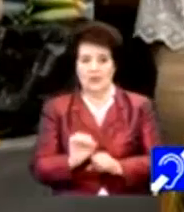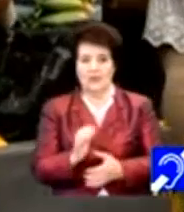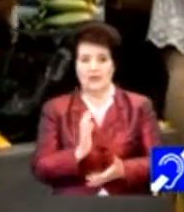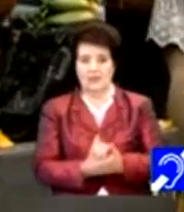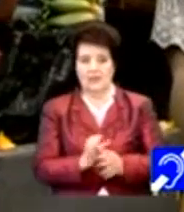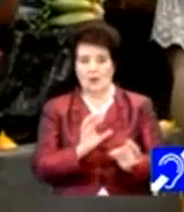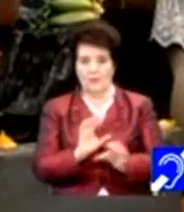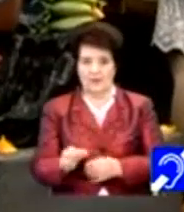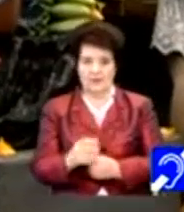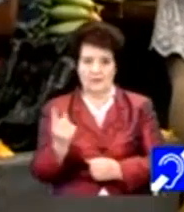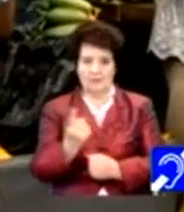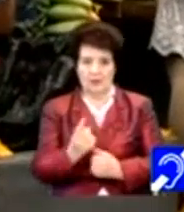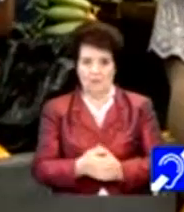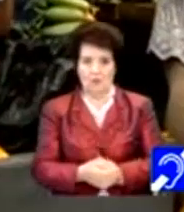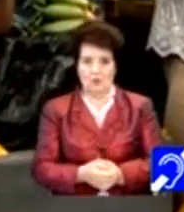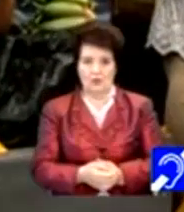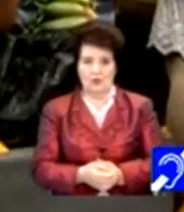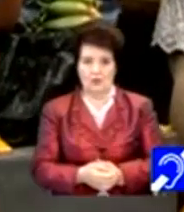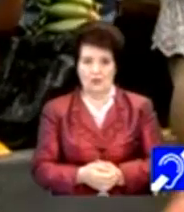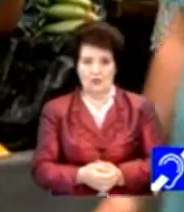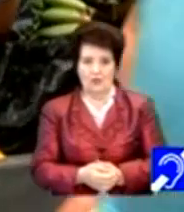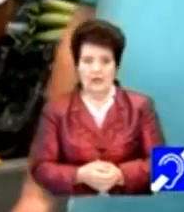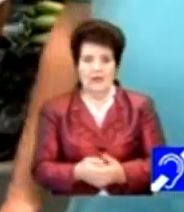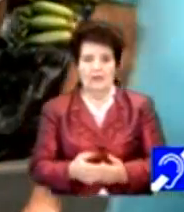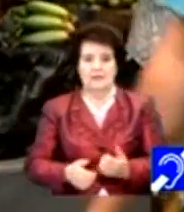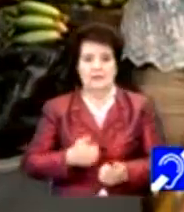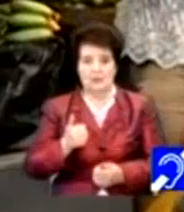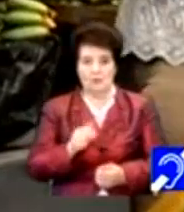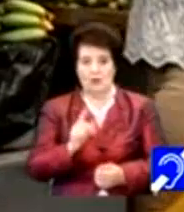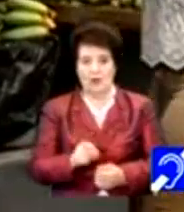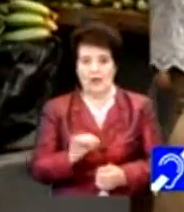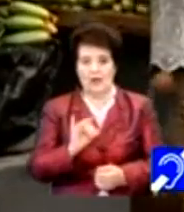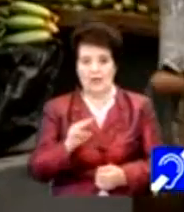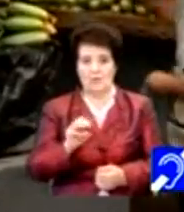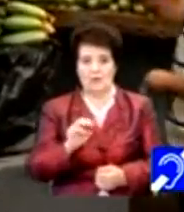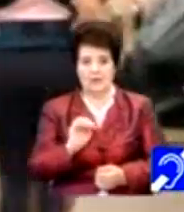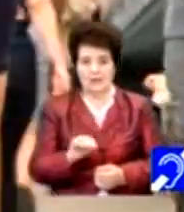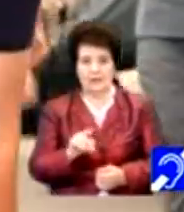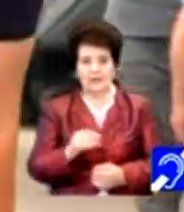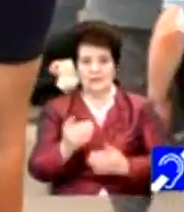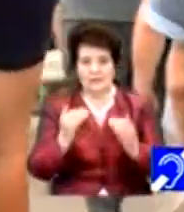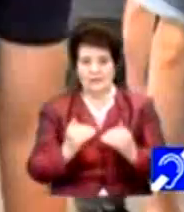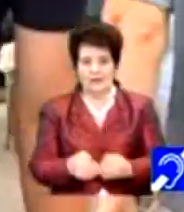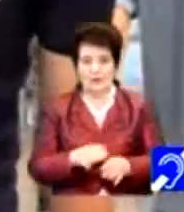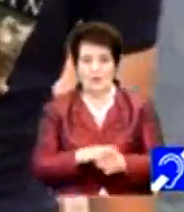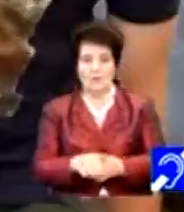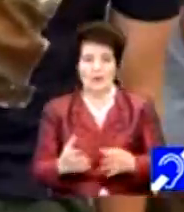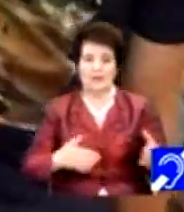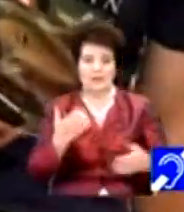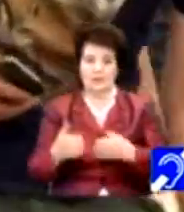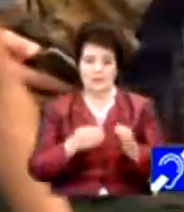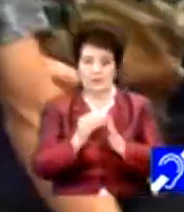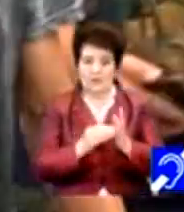e primul stimul ca imunitatea să scadă complet. Statistica îngrijorătoare